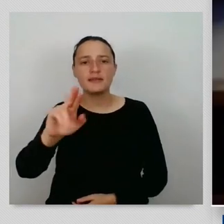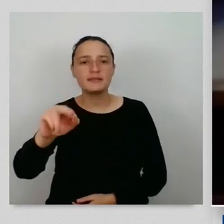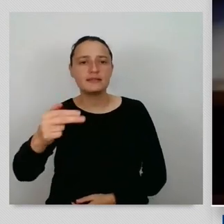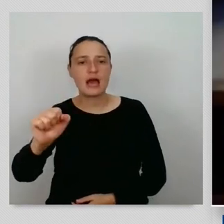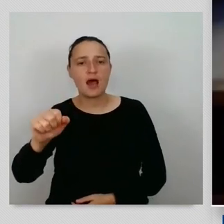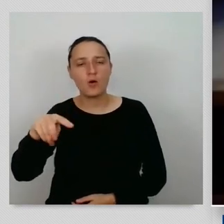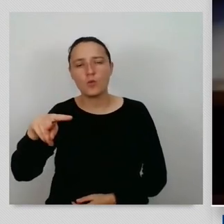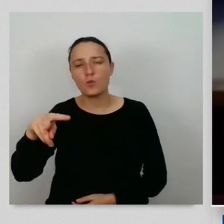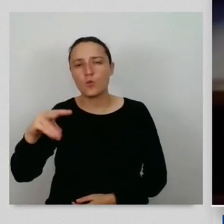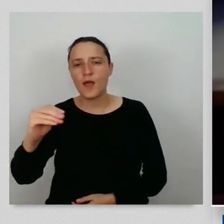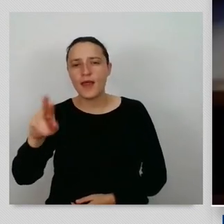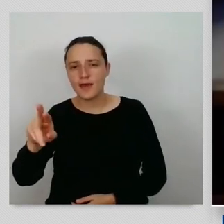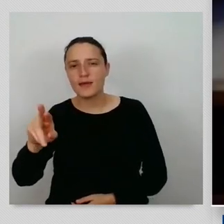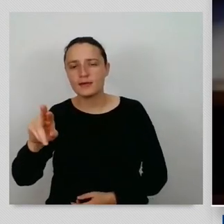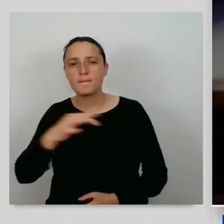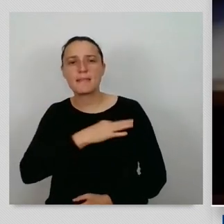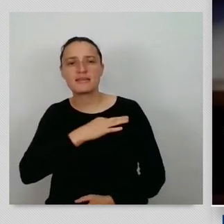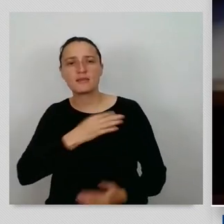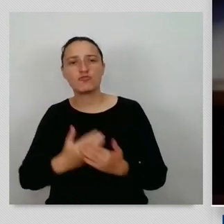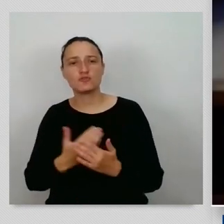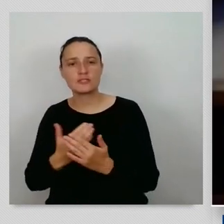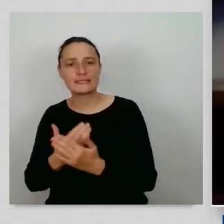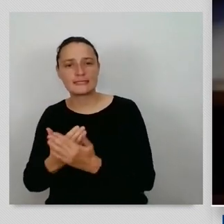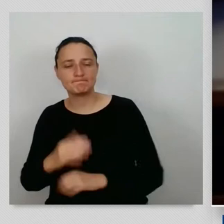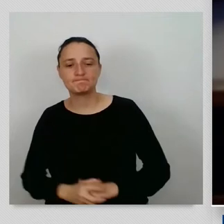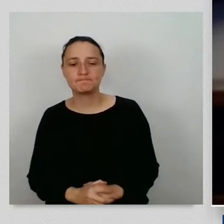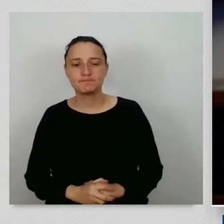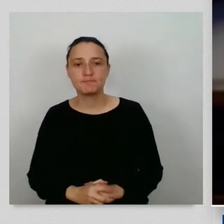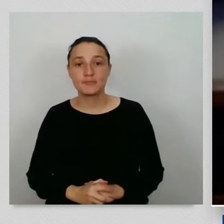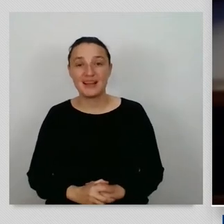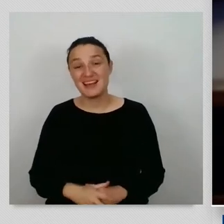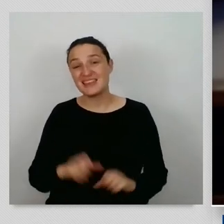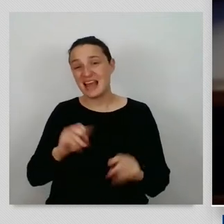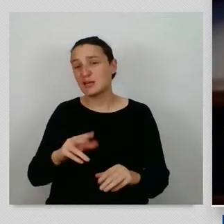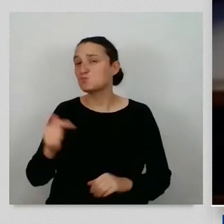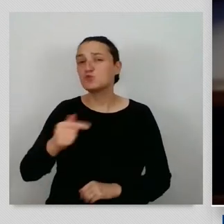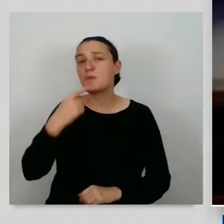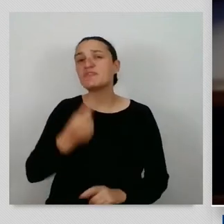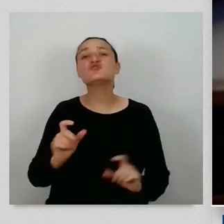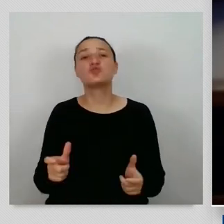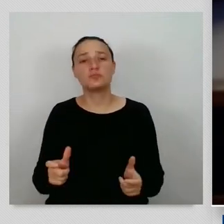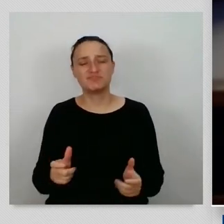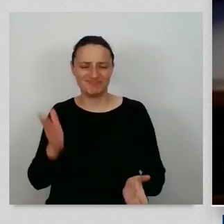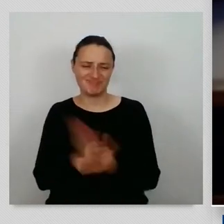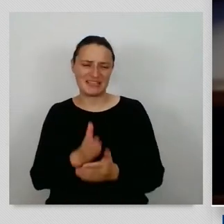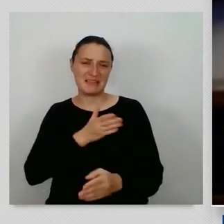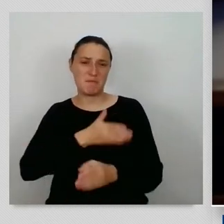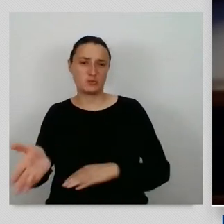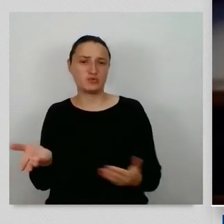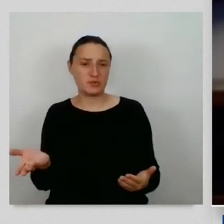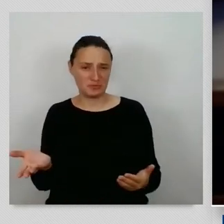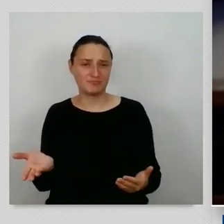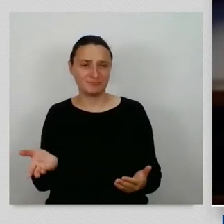Tak, zacznijmy od bardzo prostej konstatacji, że jest już za późno. Możemy śmiało powiedzieć, że my już przed